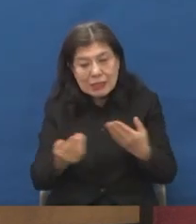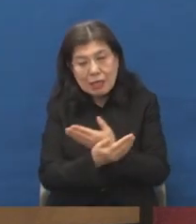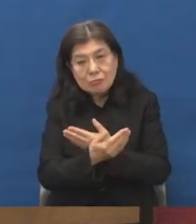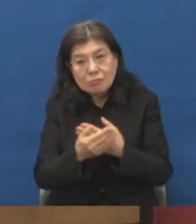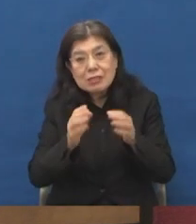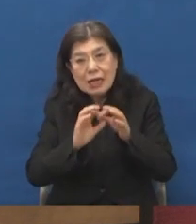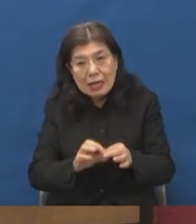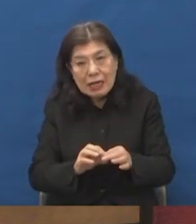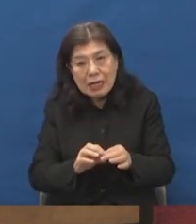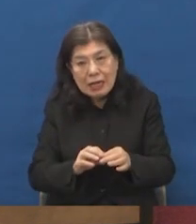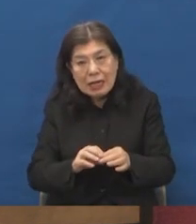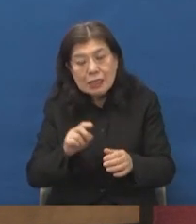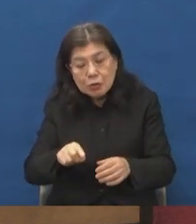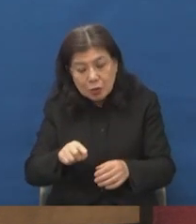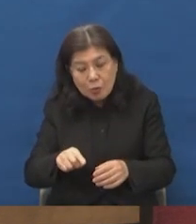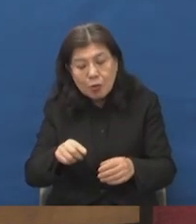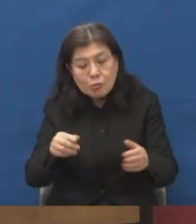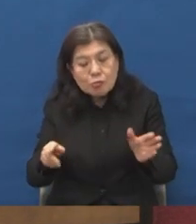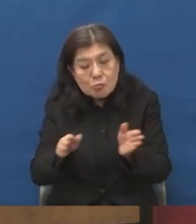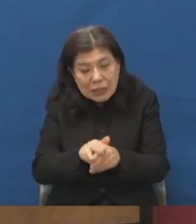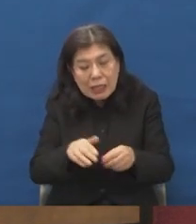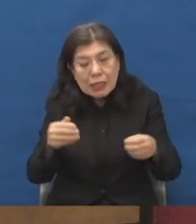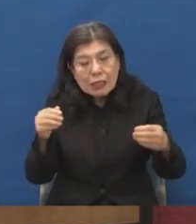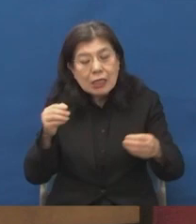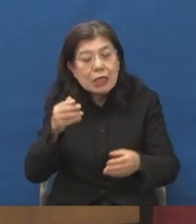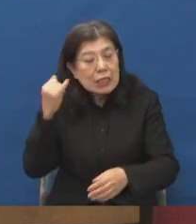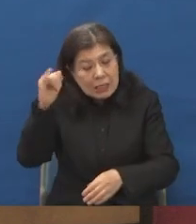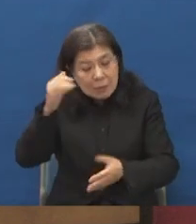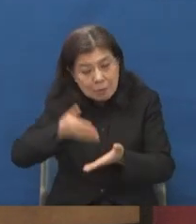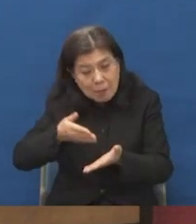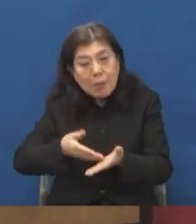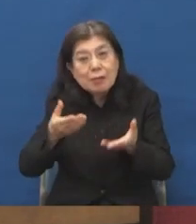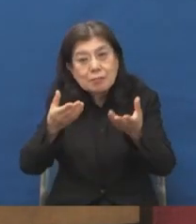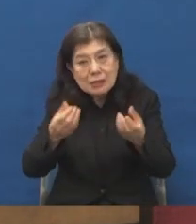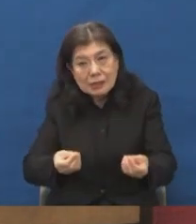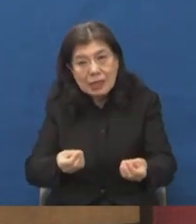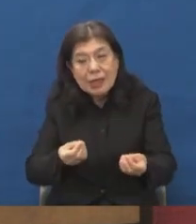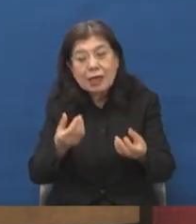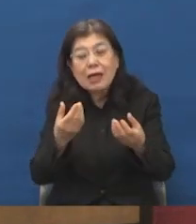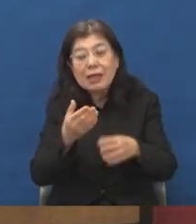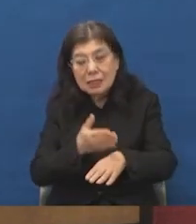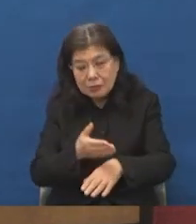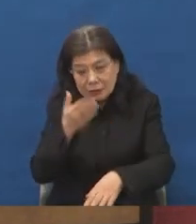め、討論とさせていただきます。ありがとうございました。